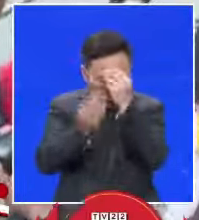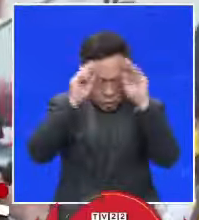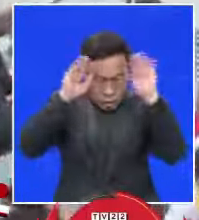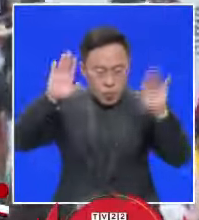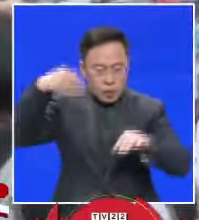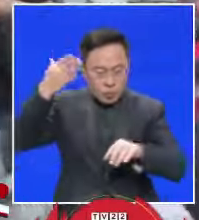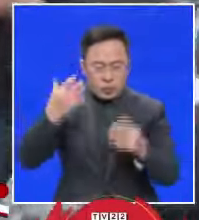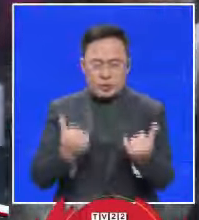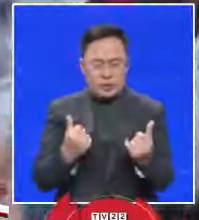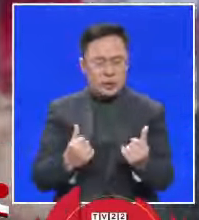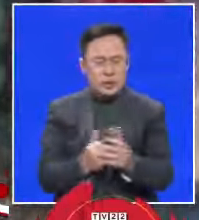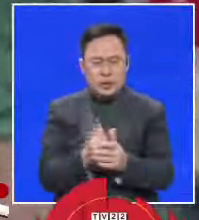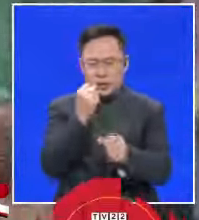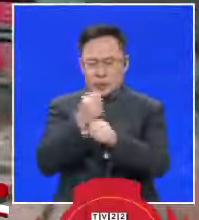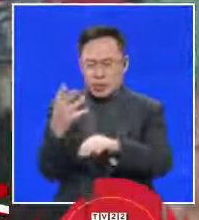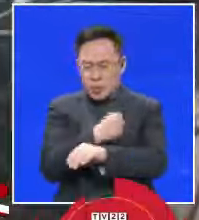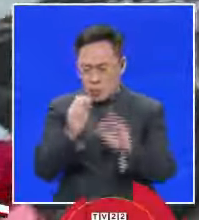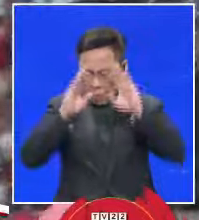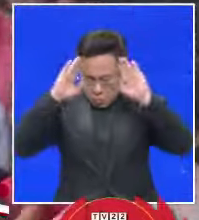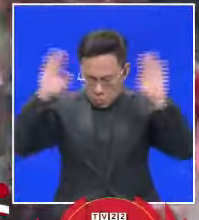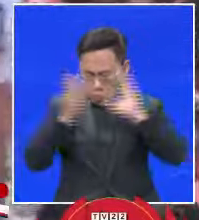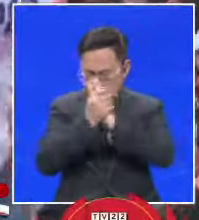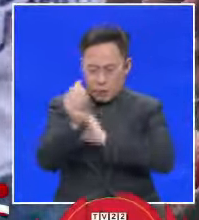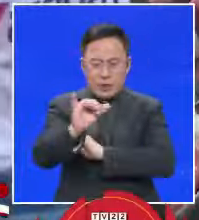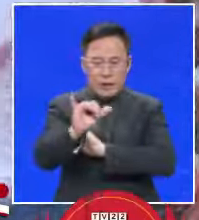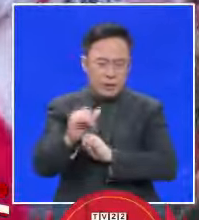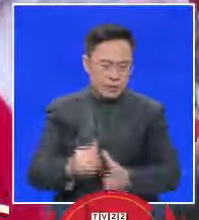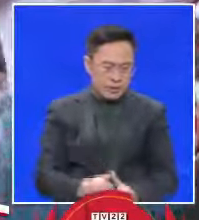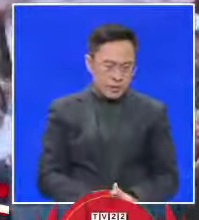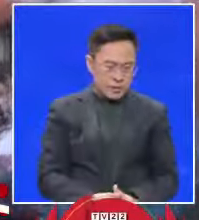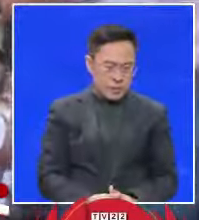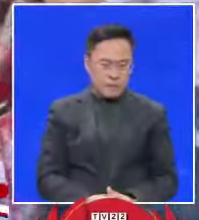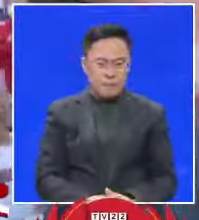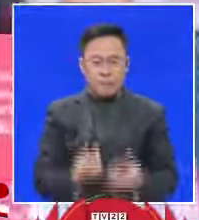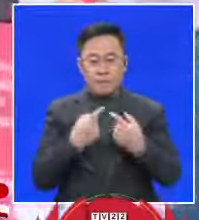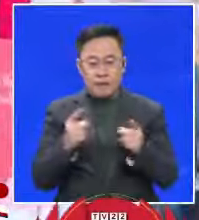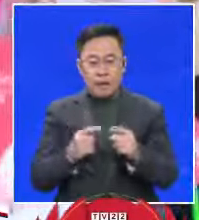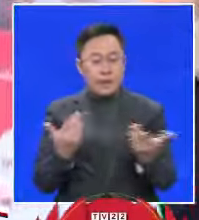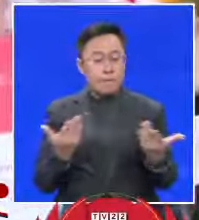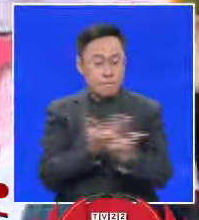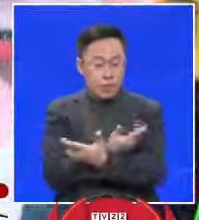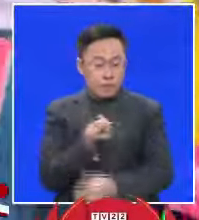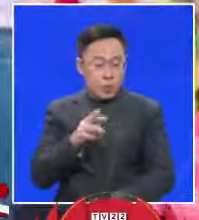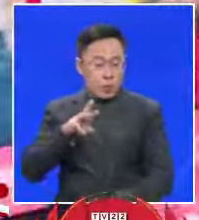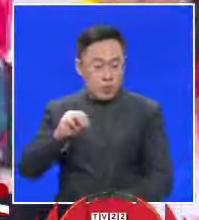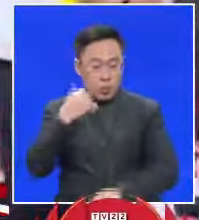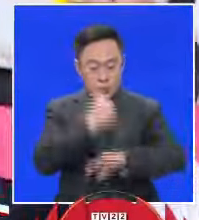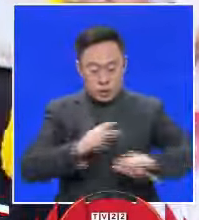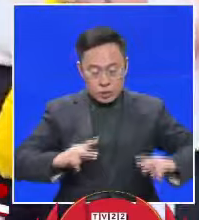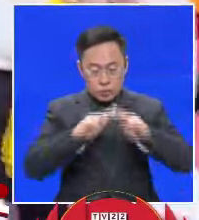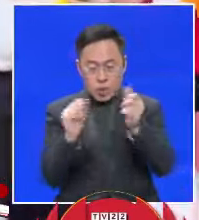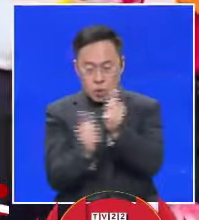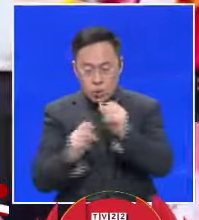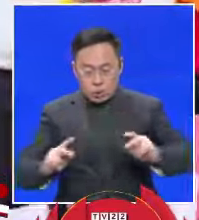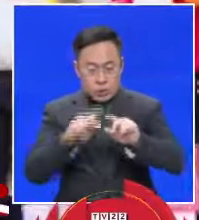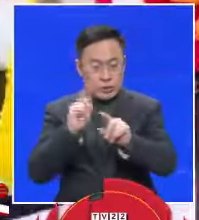ไรนะคะก็พูดถึงเรื่องของการปรับครม.คุณอ๋องก็น่าสนใจเหมือนกันนะเพราะว่าตอนนี้เขาเริ่มมีการตรวจสอบกันแล้วว่าผลงานควิก